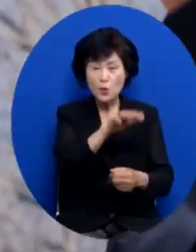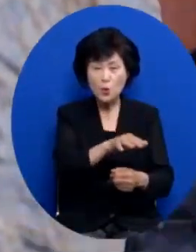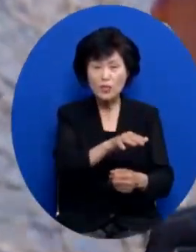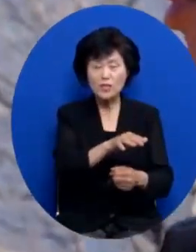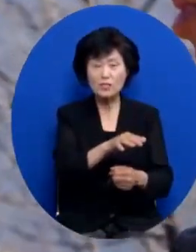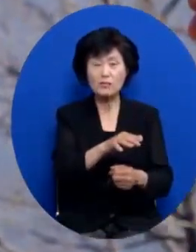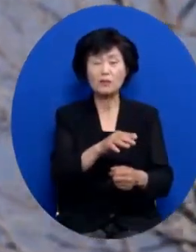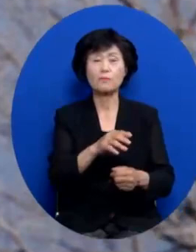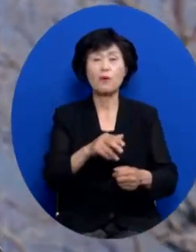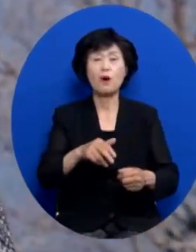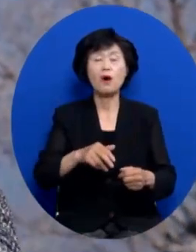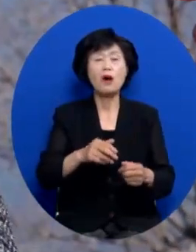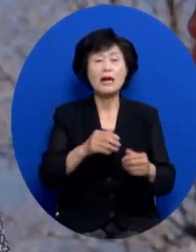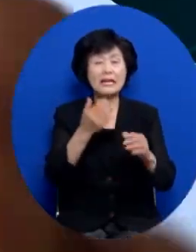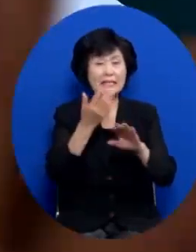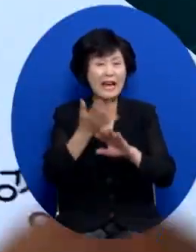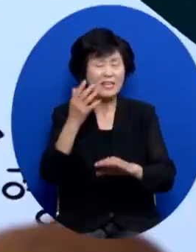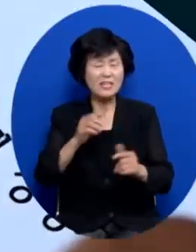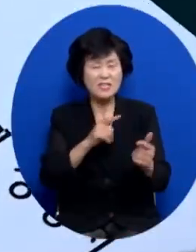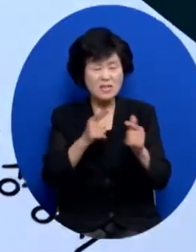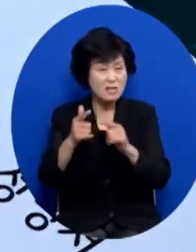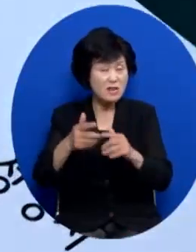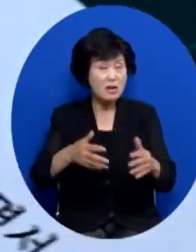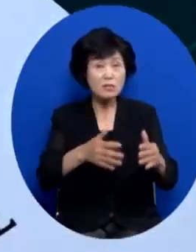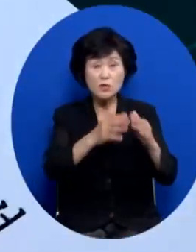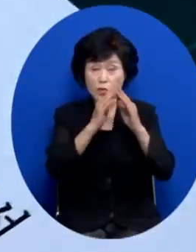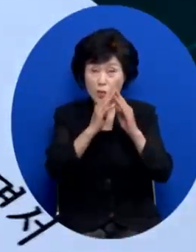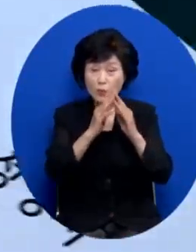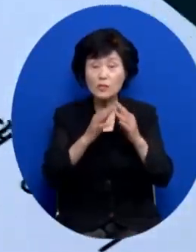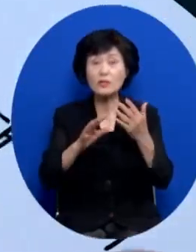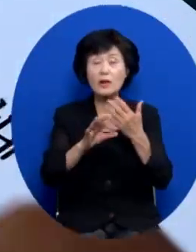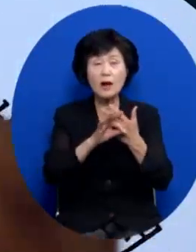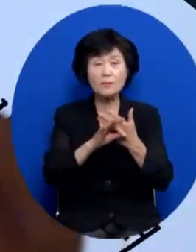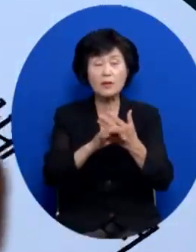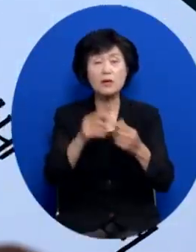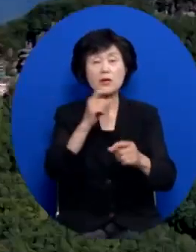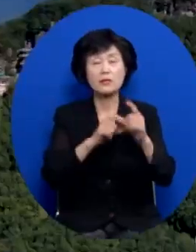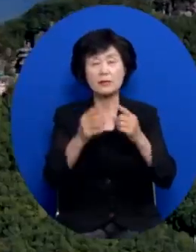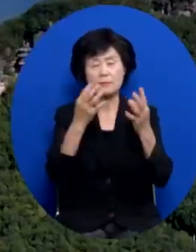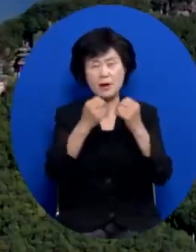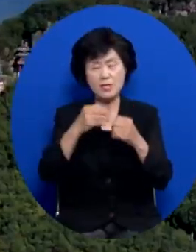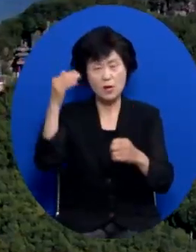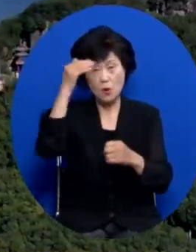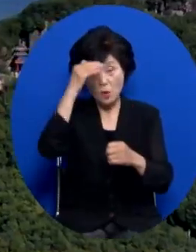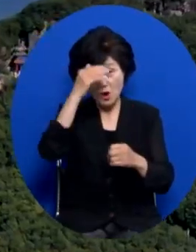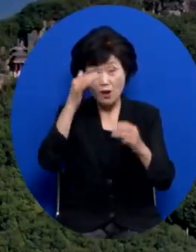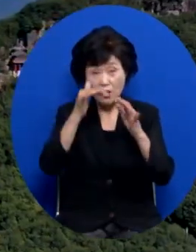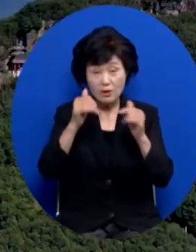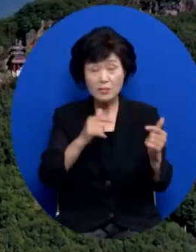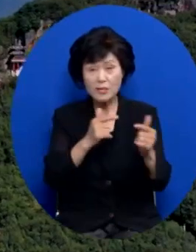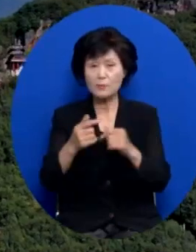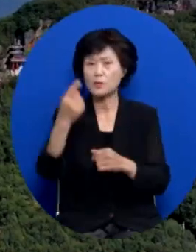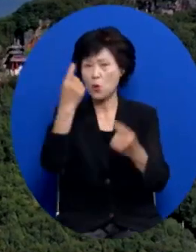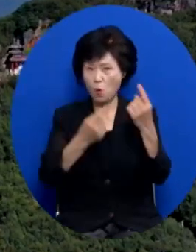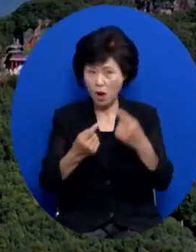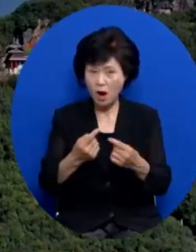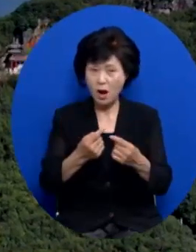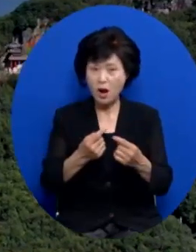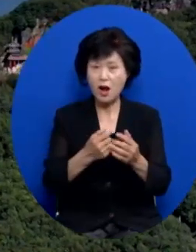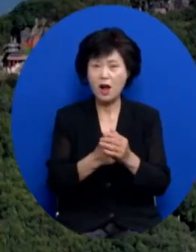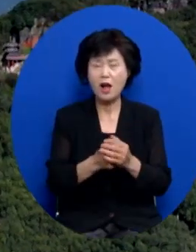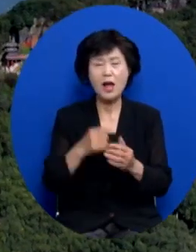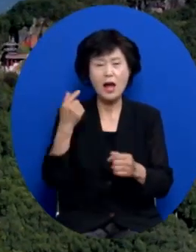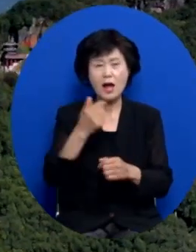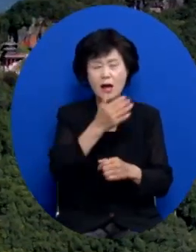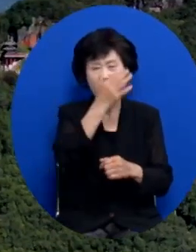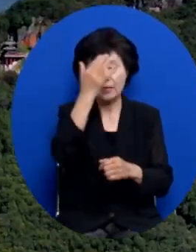스카이웨이라든지 스카이타워를 세운다면은 더 많은 관광객들이 와가지고 아름다운 그 오산과 사상암